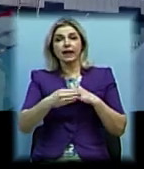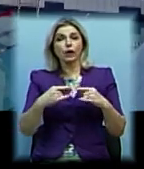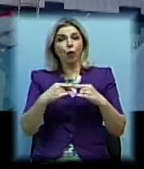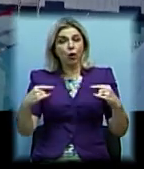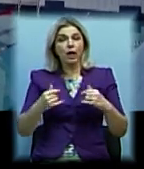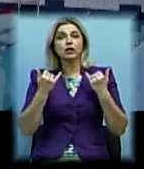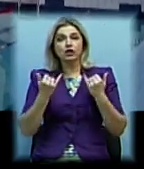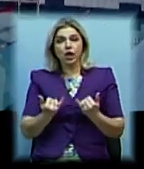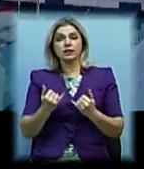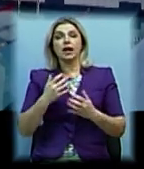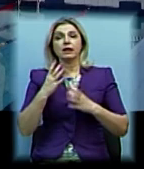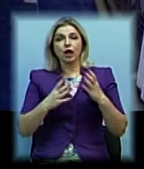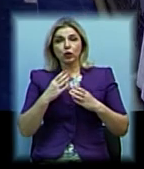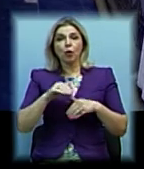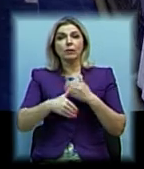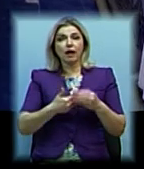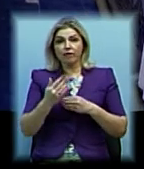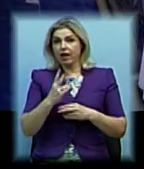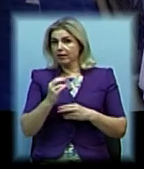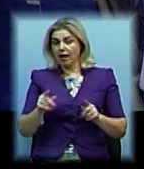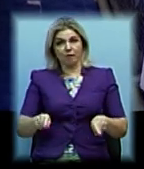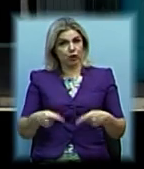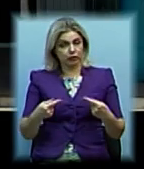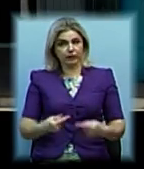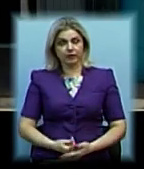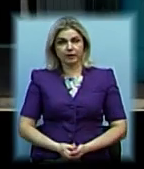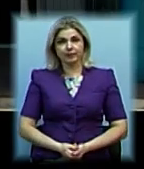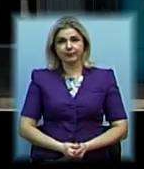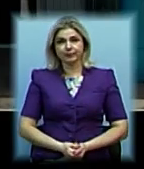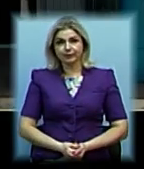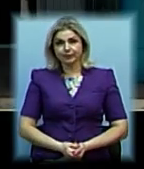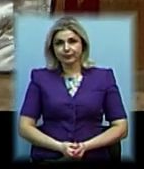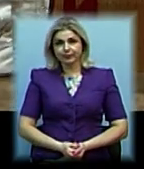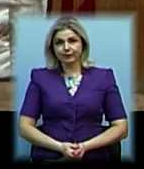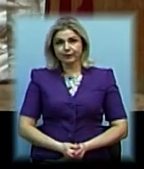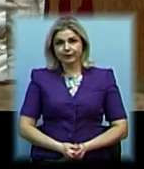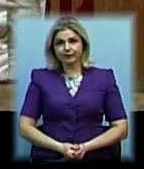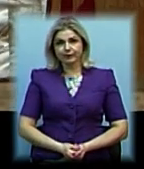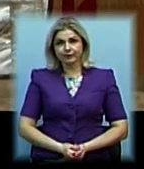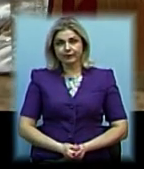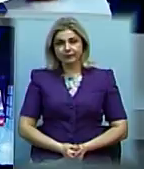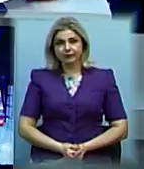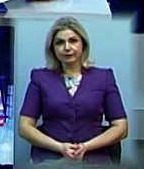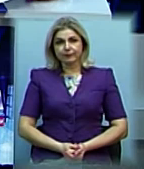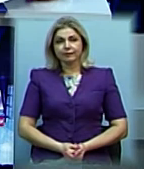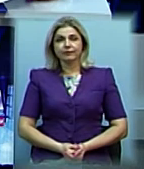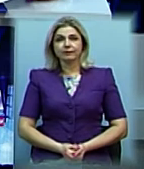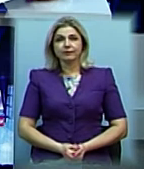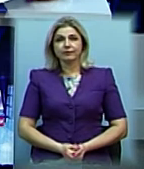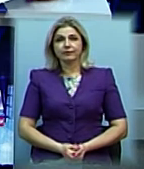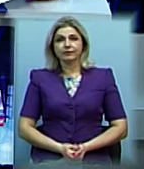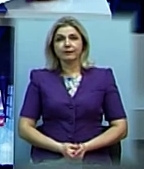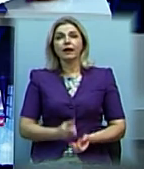На даний момент тренування плавців не поновились. Олена Міщенко, Олександр Пан, телевізійні новини Миколаївщини.